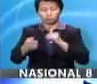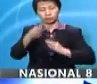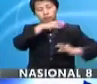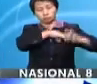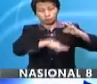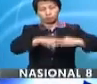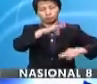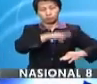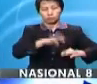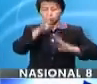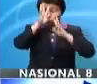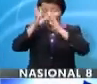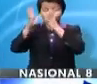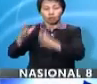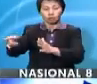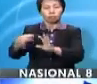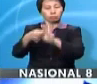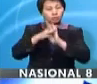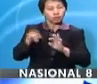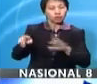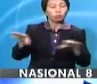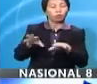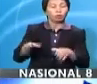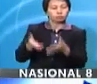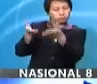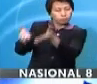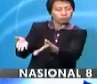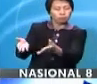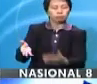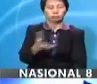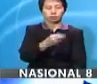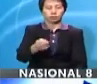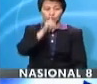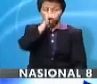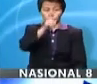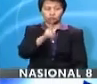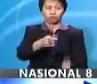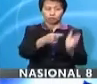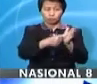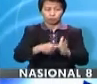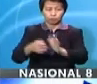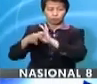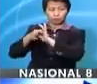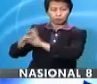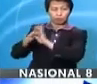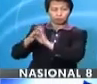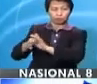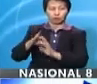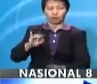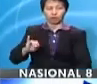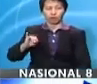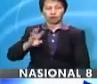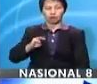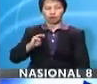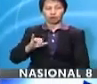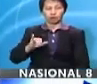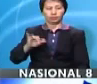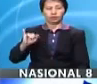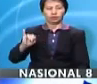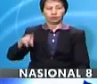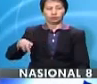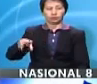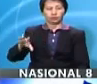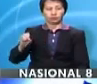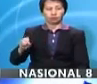oleh pencipta dan pemilik mereka. Dan sudah pasti ia memerlukan kerjasama daripada MyPO, satu